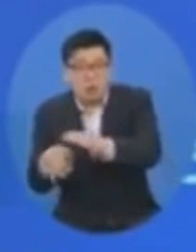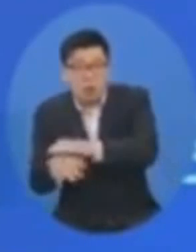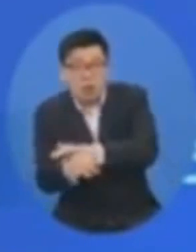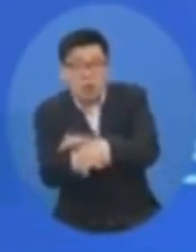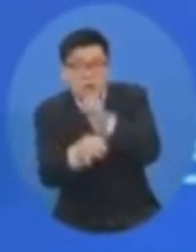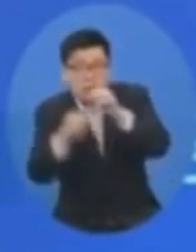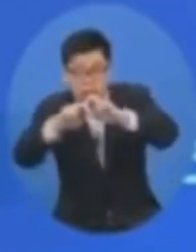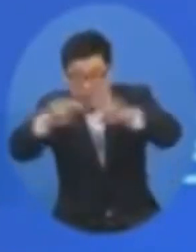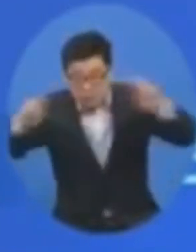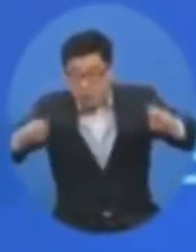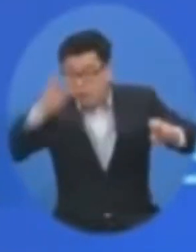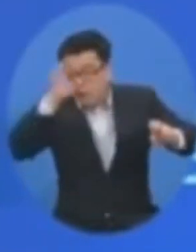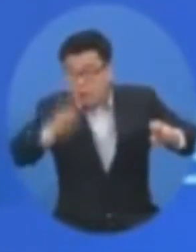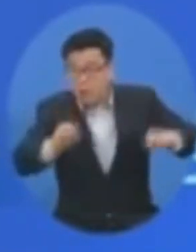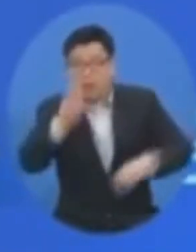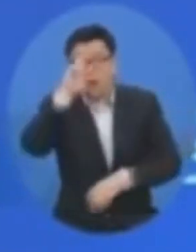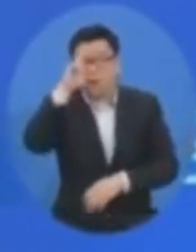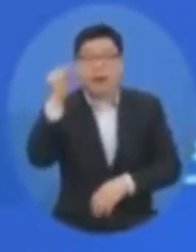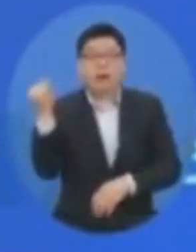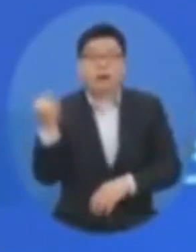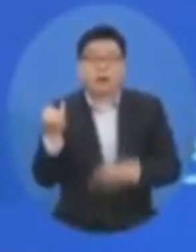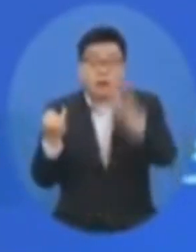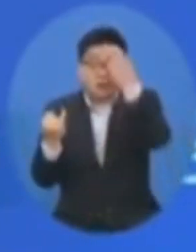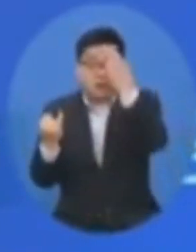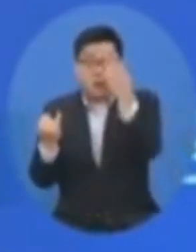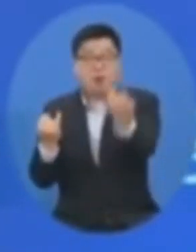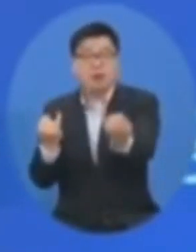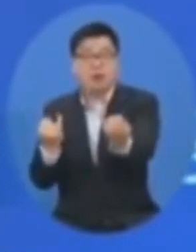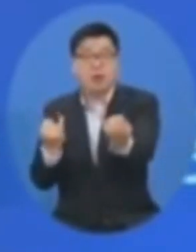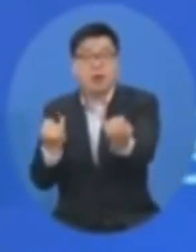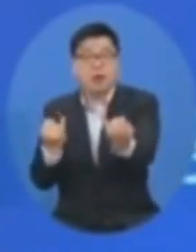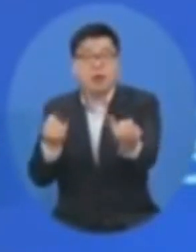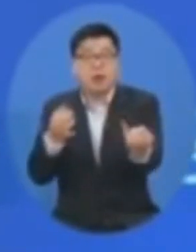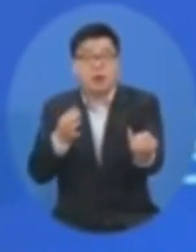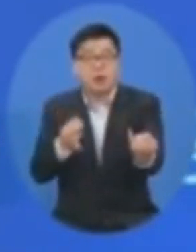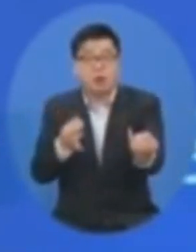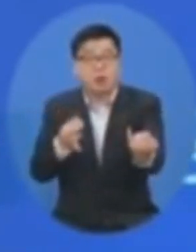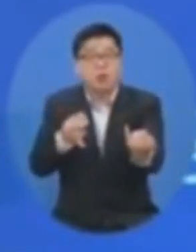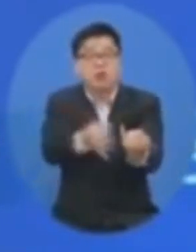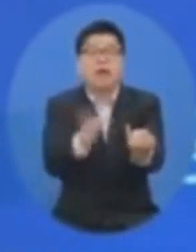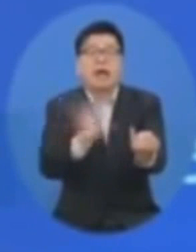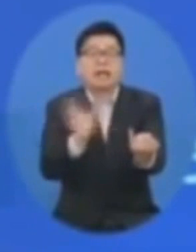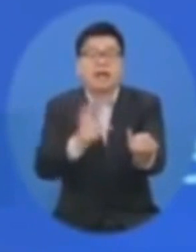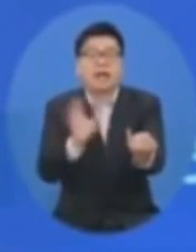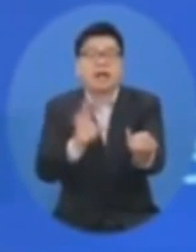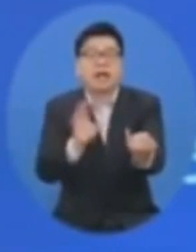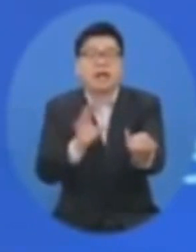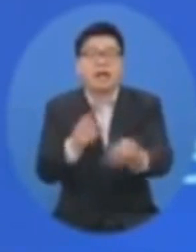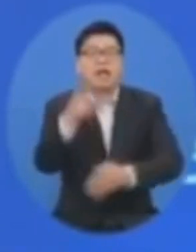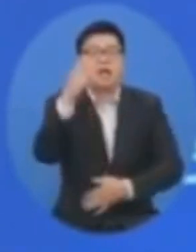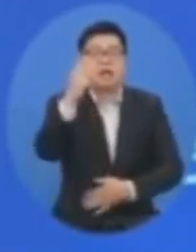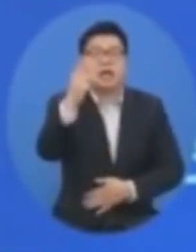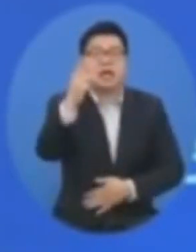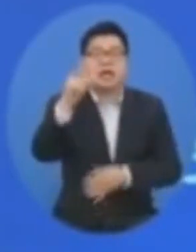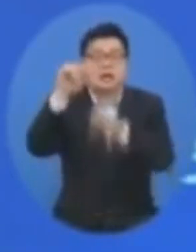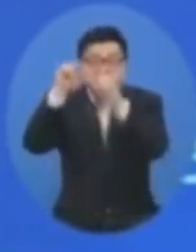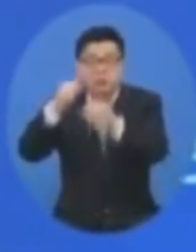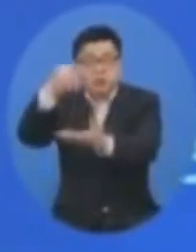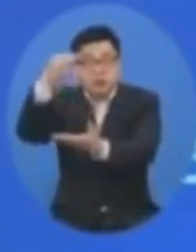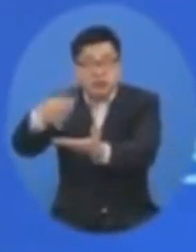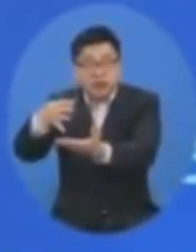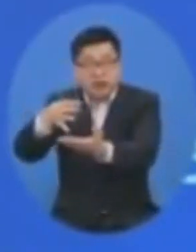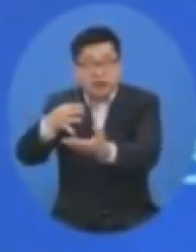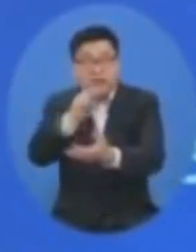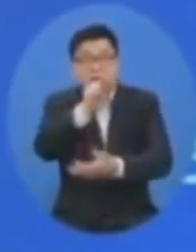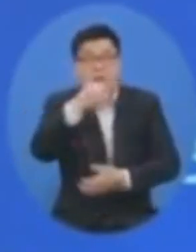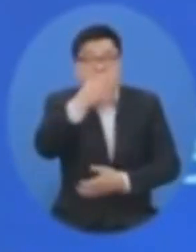들여다보면요. 박근혜 대통령이 최순실이한테 돈이 간 것이 아니라 K스포츠하고 미르재단인가 거기에